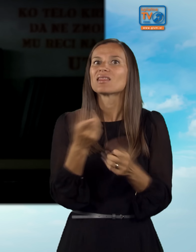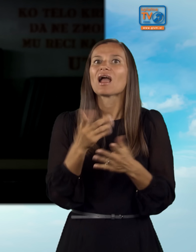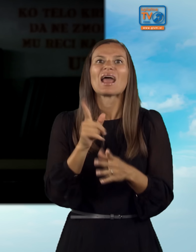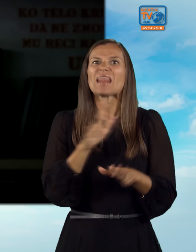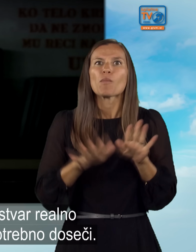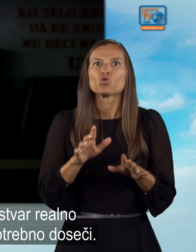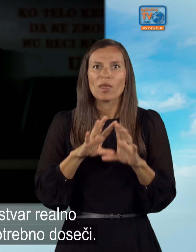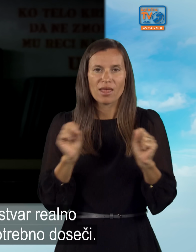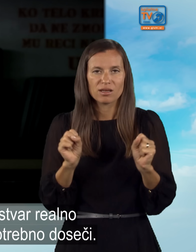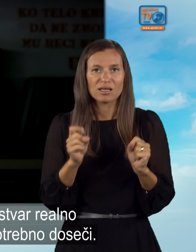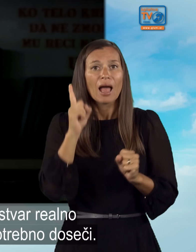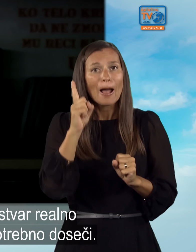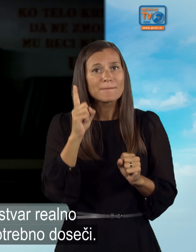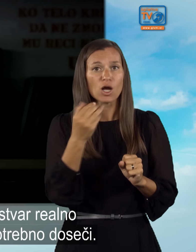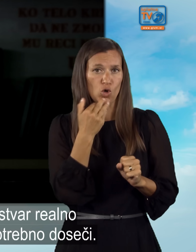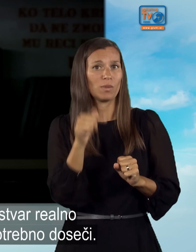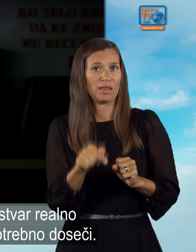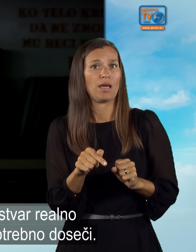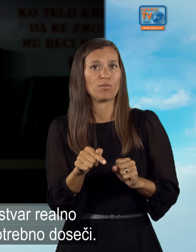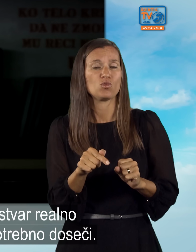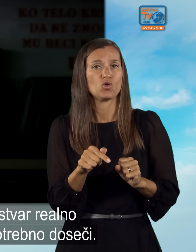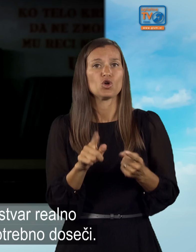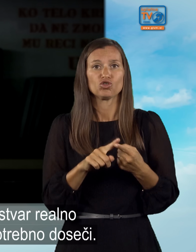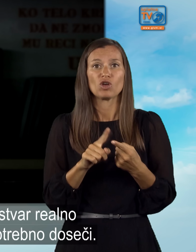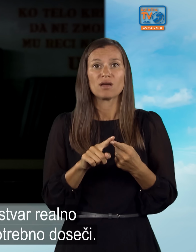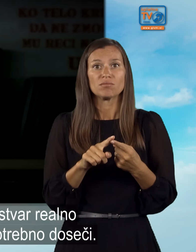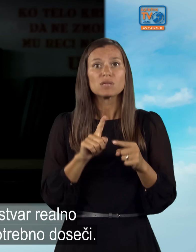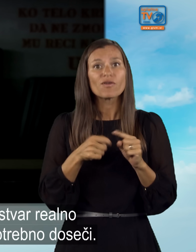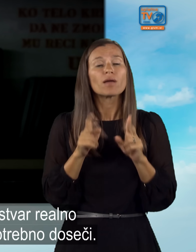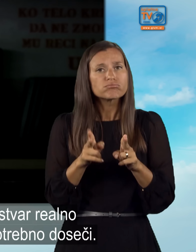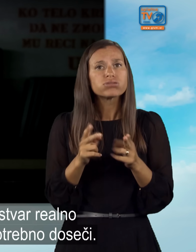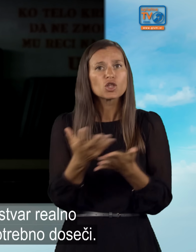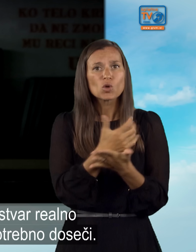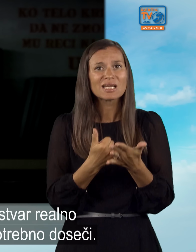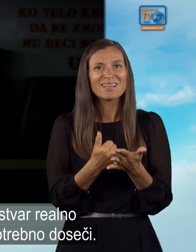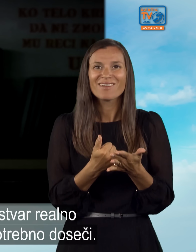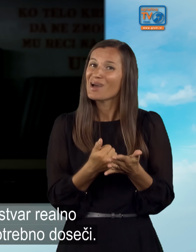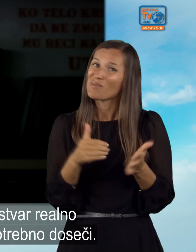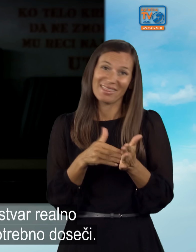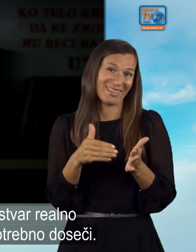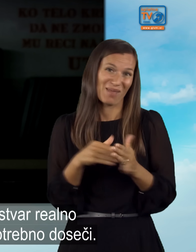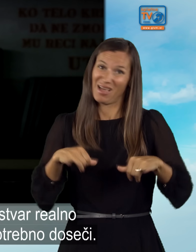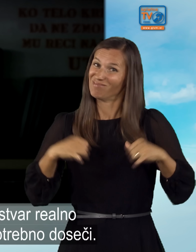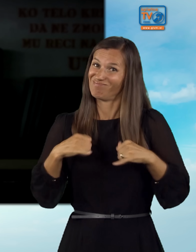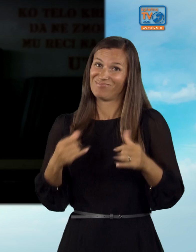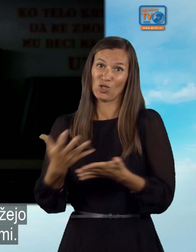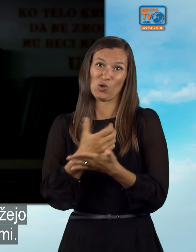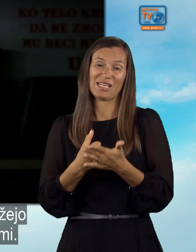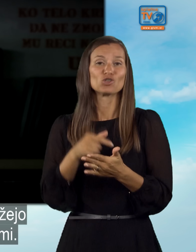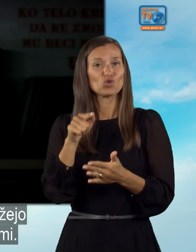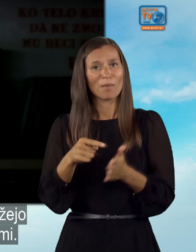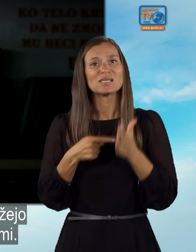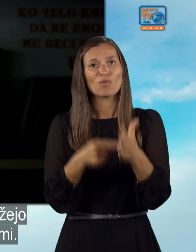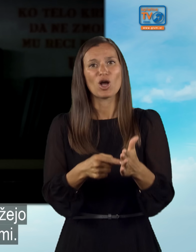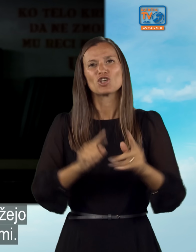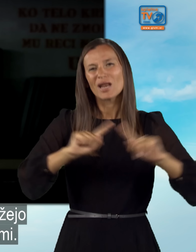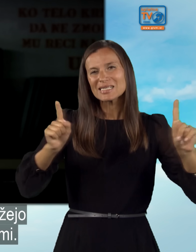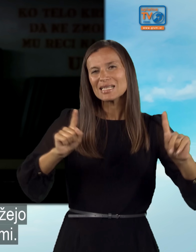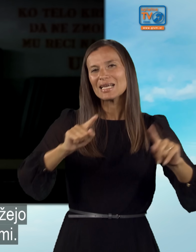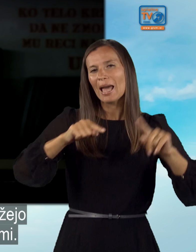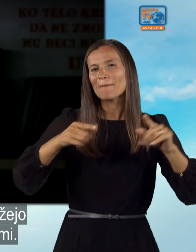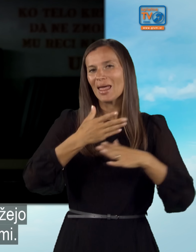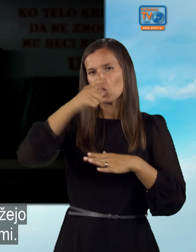Ne. Ampak no, kljub temu, ne, če je stvar realno dosegljiva, ne, jo pa treba še vedno dosežiti. Ne. In tukaj se pa pokažejo